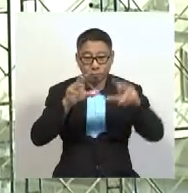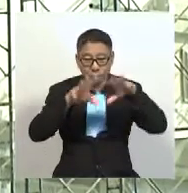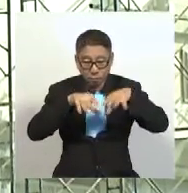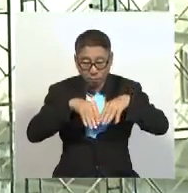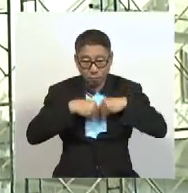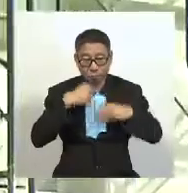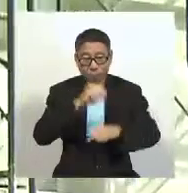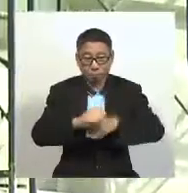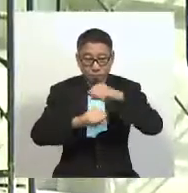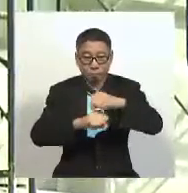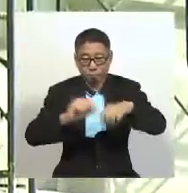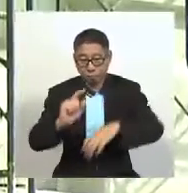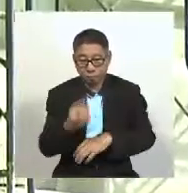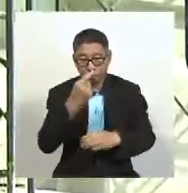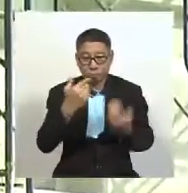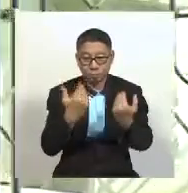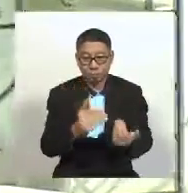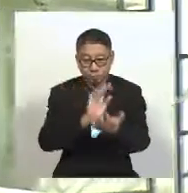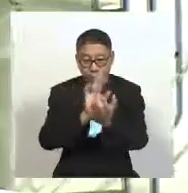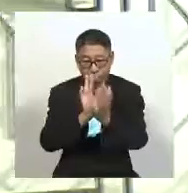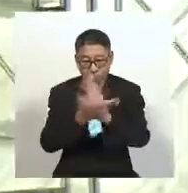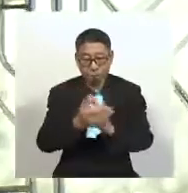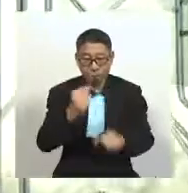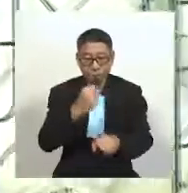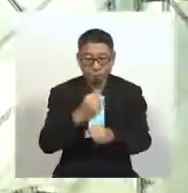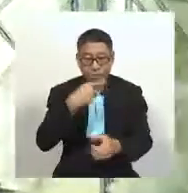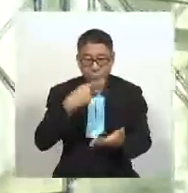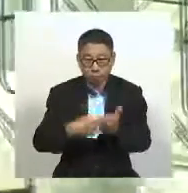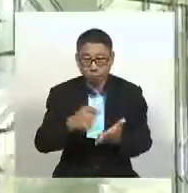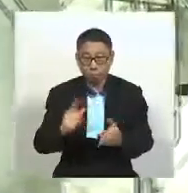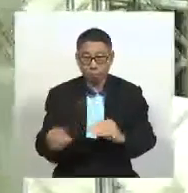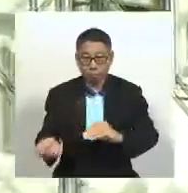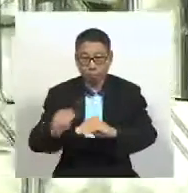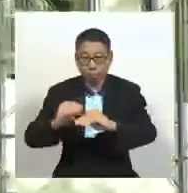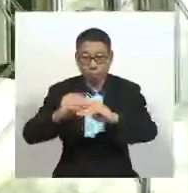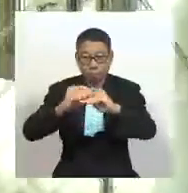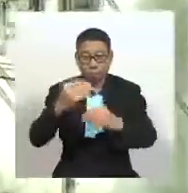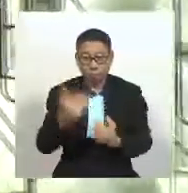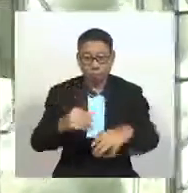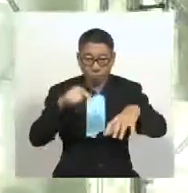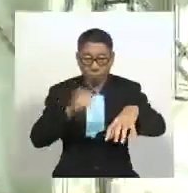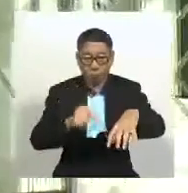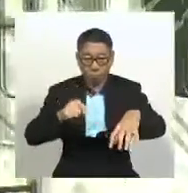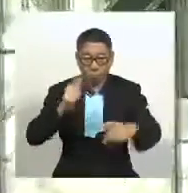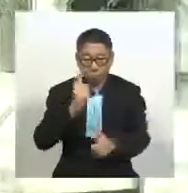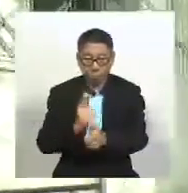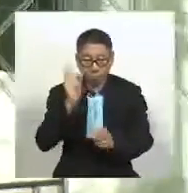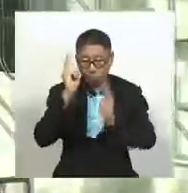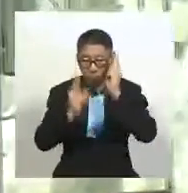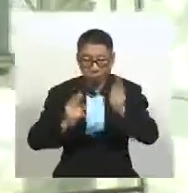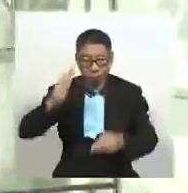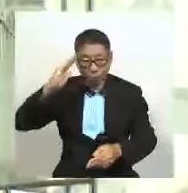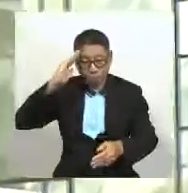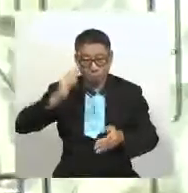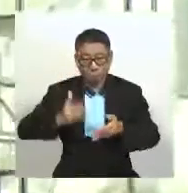ควรดำเนินการก่อสร้างใหม่และปรับปรุงให้สามารถใช้ประโยชน์ได้มากยิ่งขึ้นและจะใช้เป็นสถานที่จัดเลี้ยงแขกของกองทั